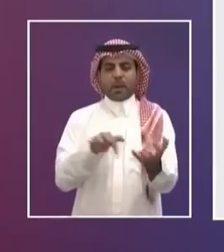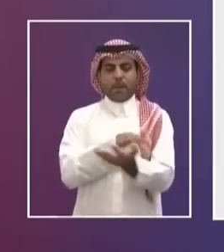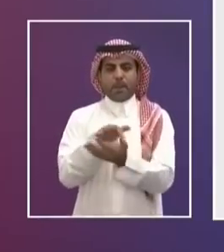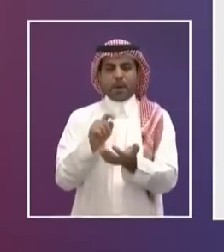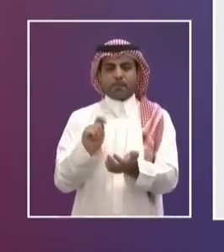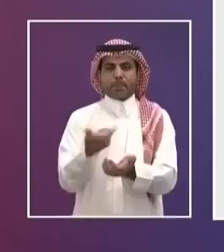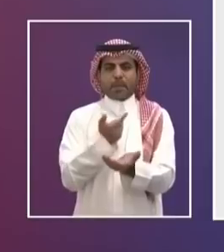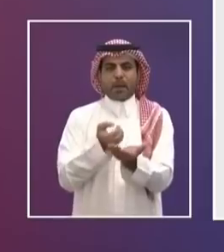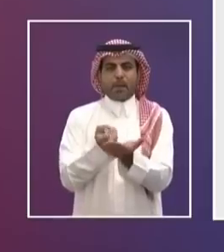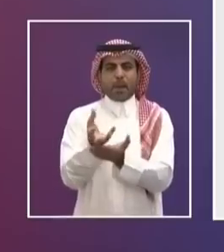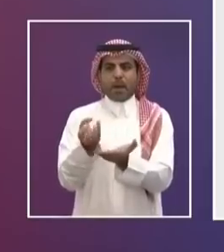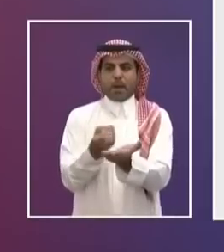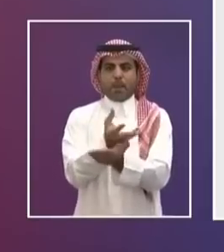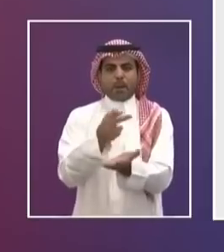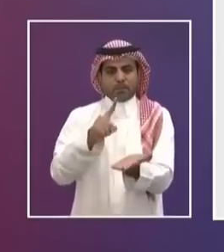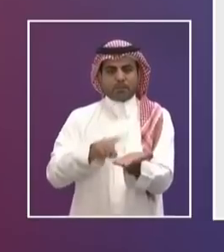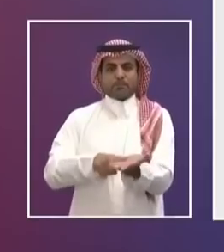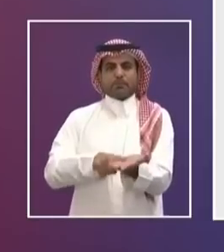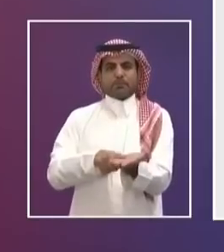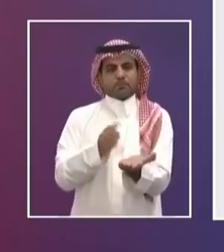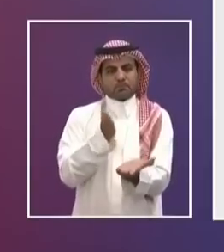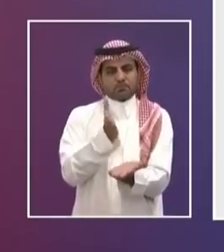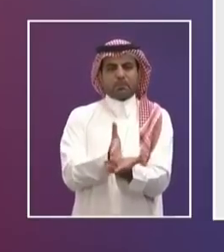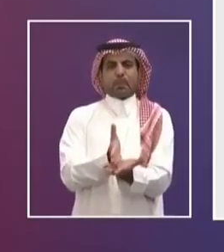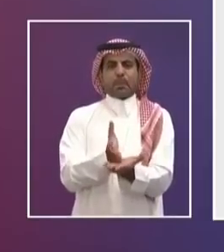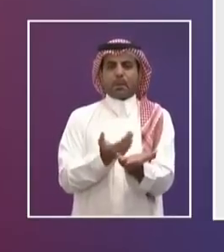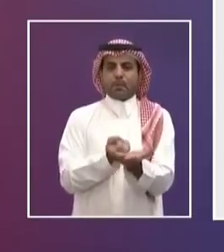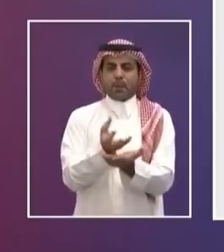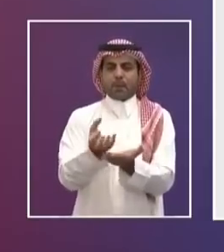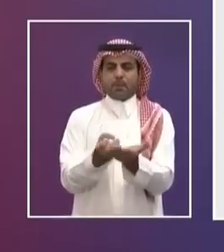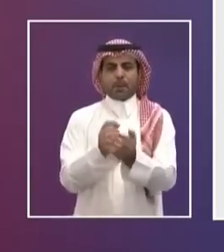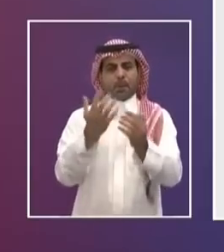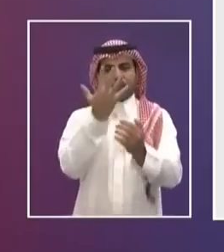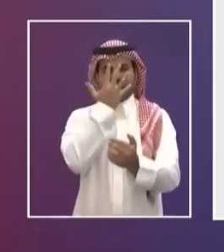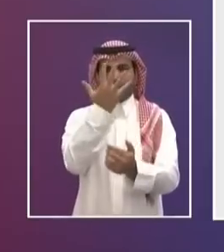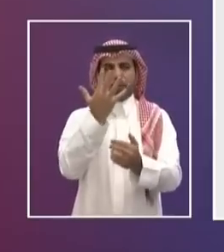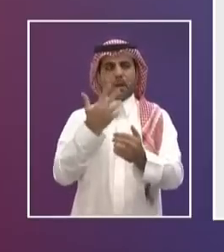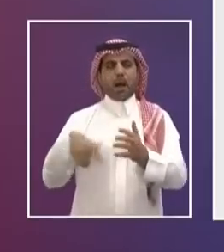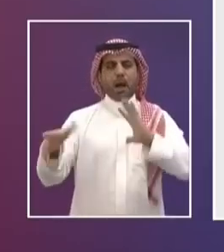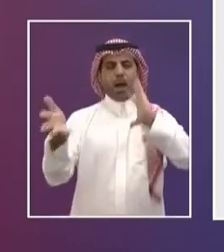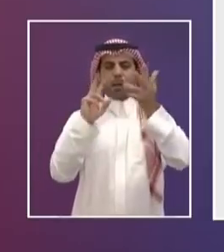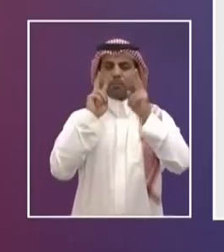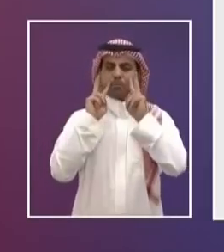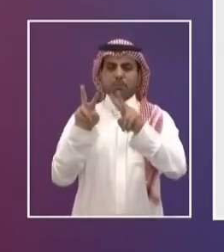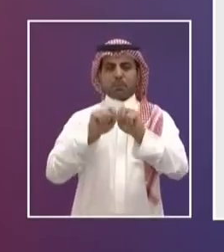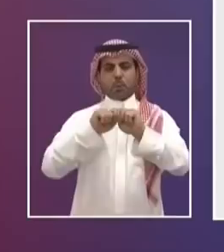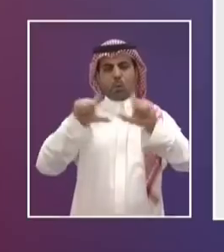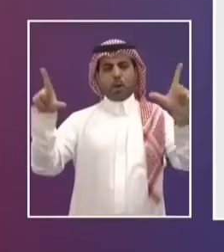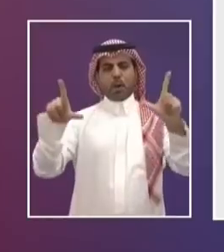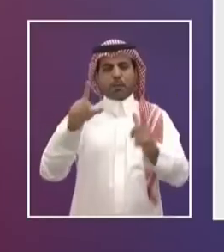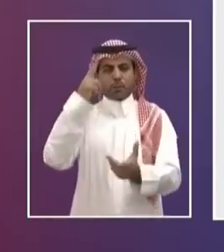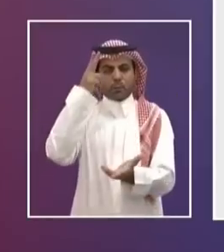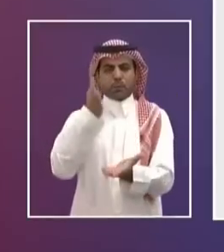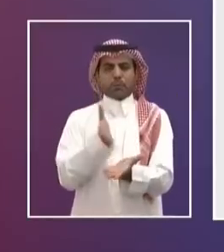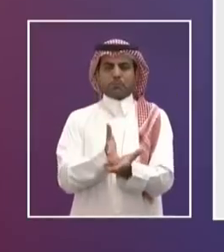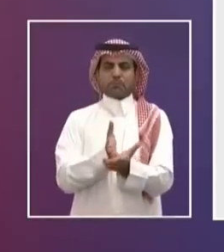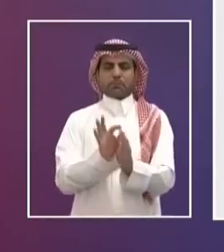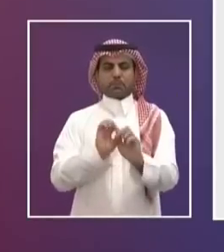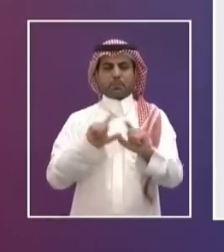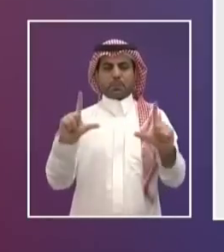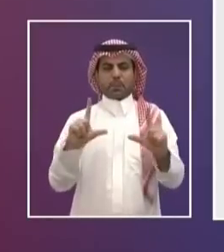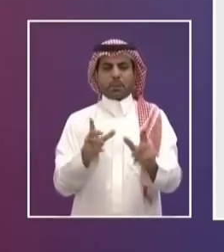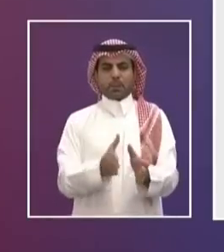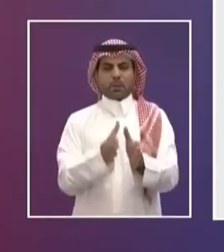بأول بكل وضوح بكل صدق بكل شفافية لأفراد المجتمع وللعالم هي الأساس الذي يتم التواصل